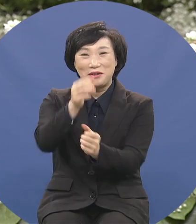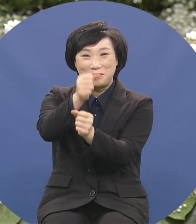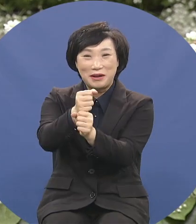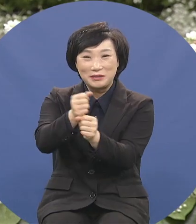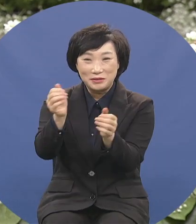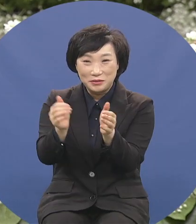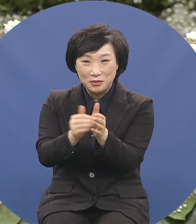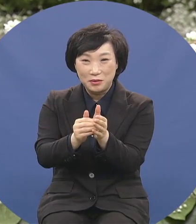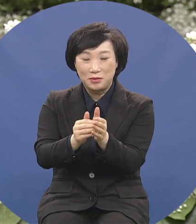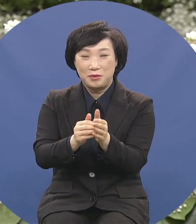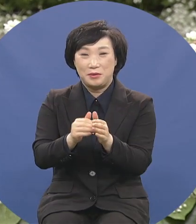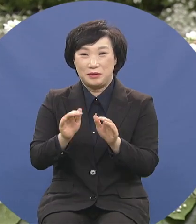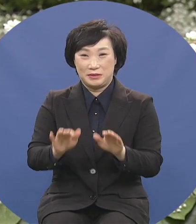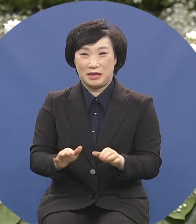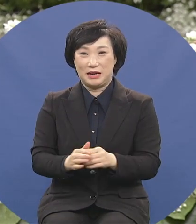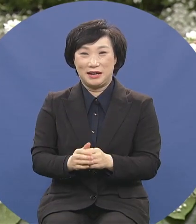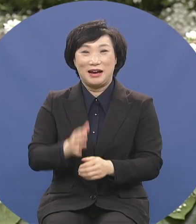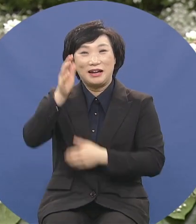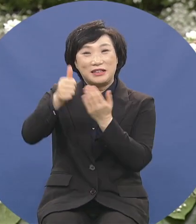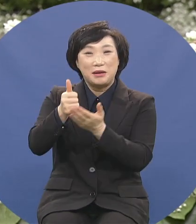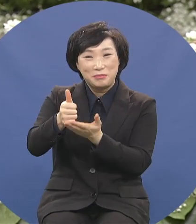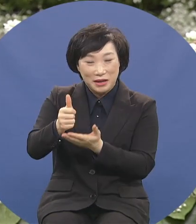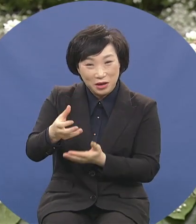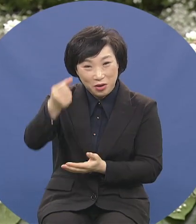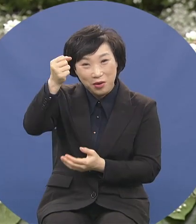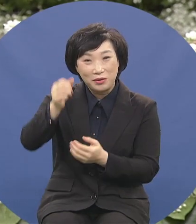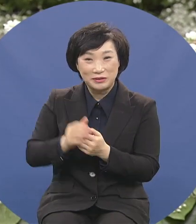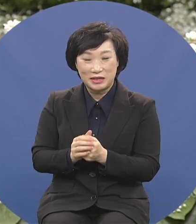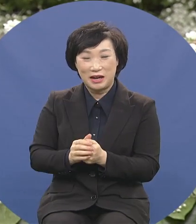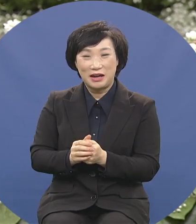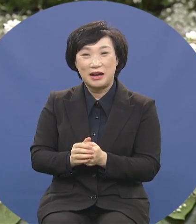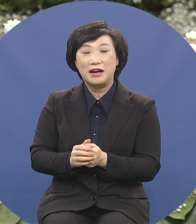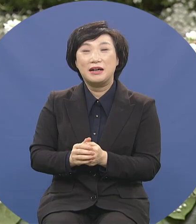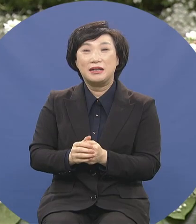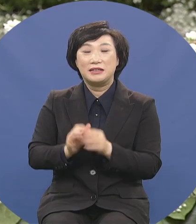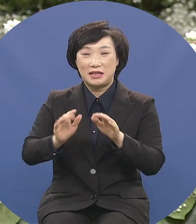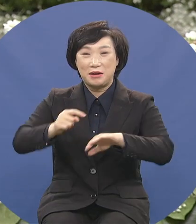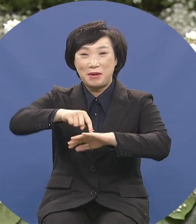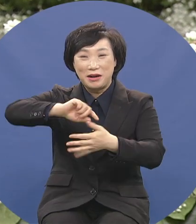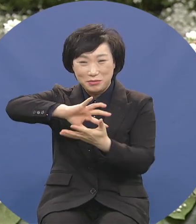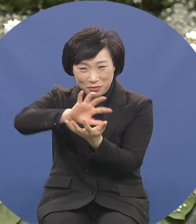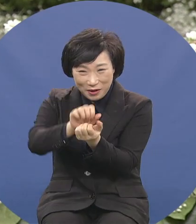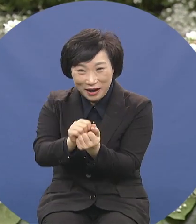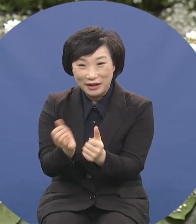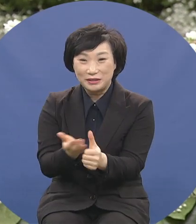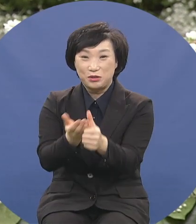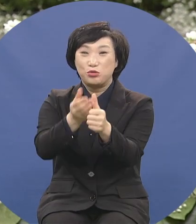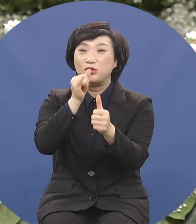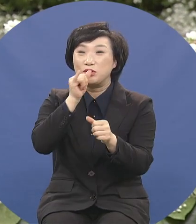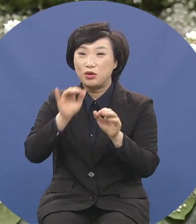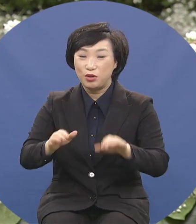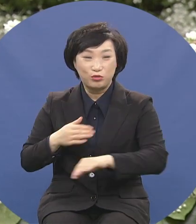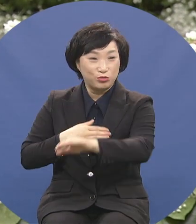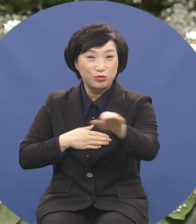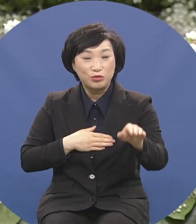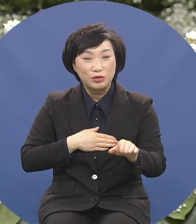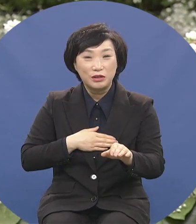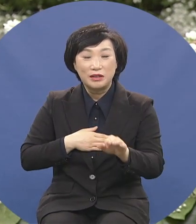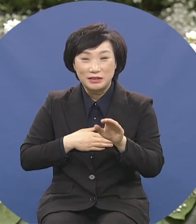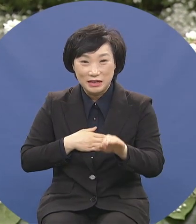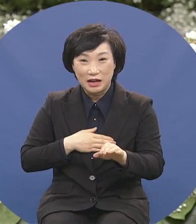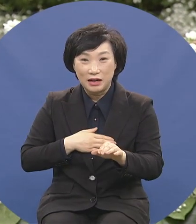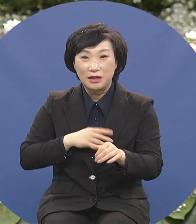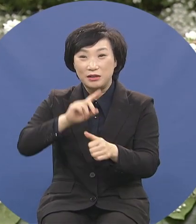만드시고 자기 것을 마음 다해 가꾸시는 것은